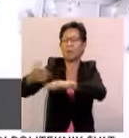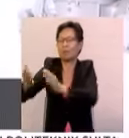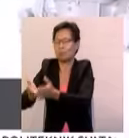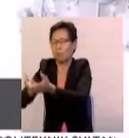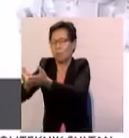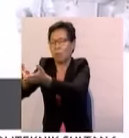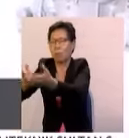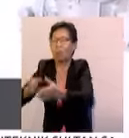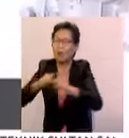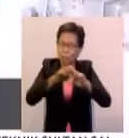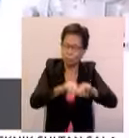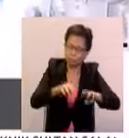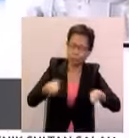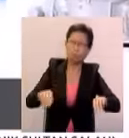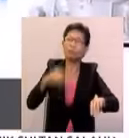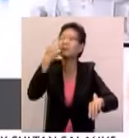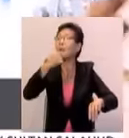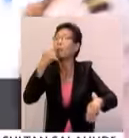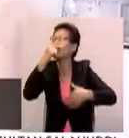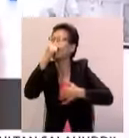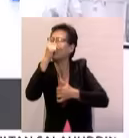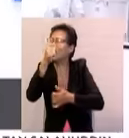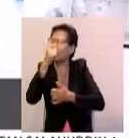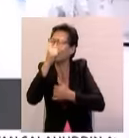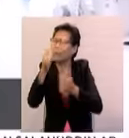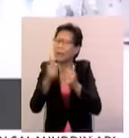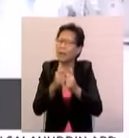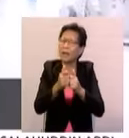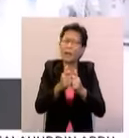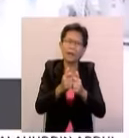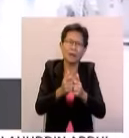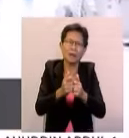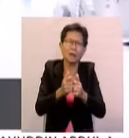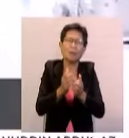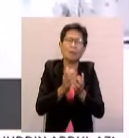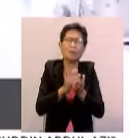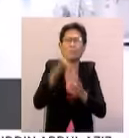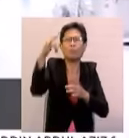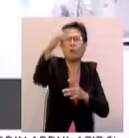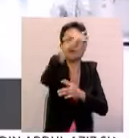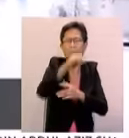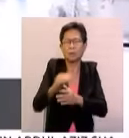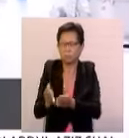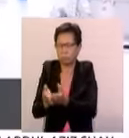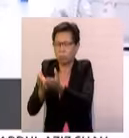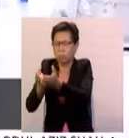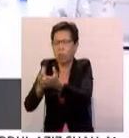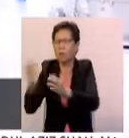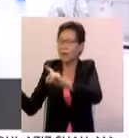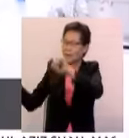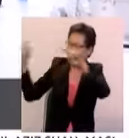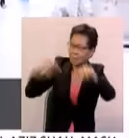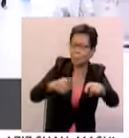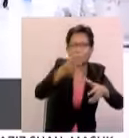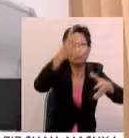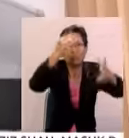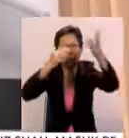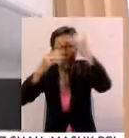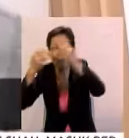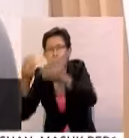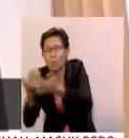Dan student-student ataupun siapa-siapa yang berminat dengan aviation atau maritim boleh datang sini untuk dapat banyak lagi information yang